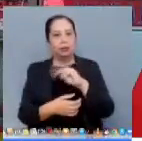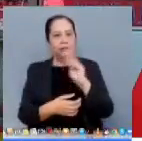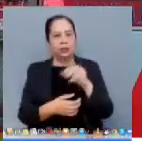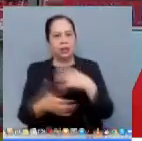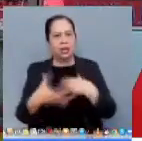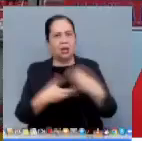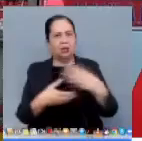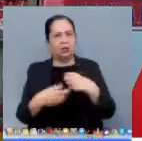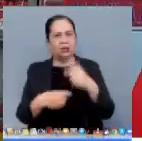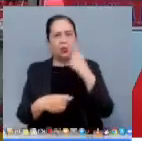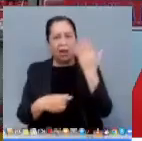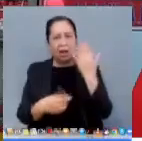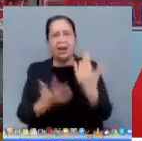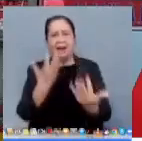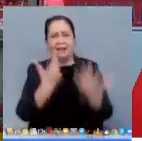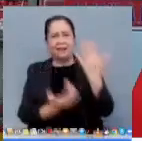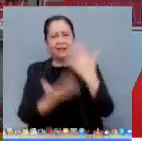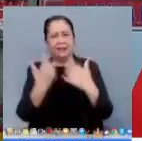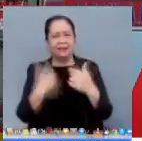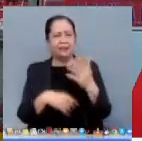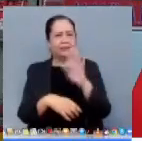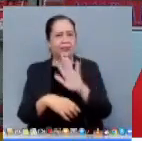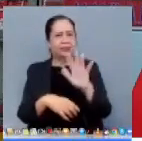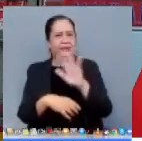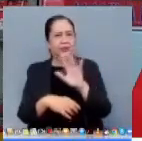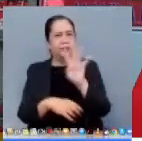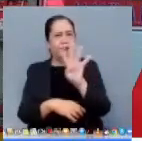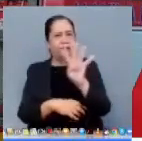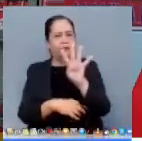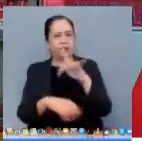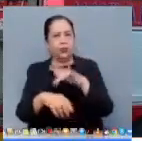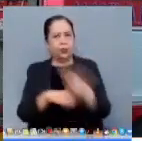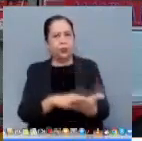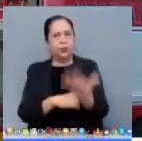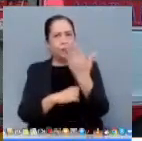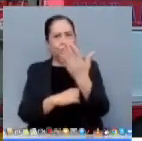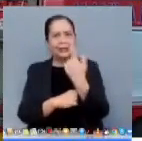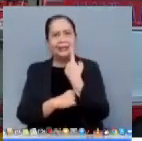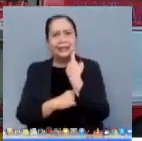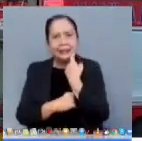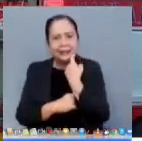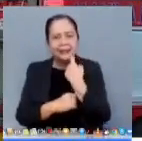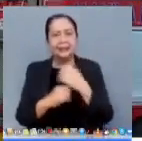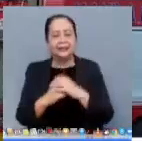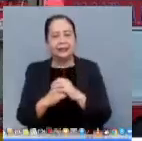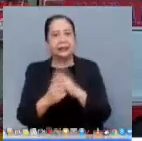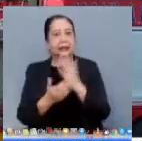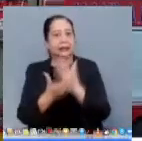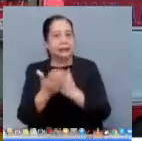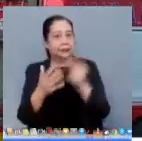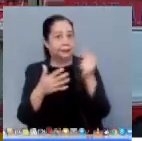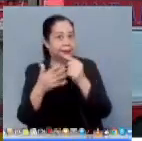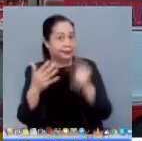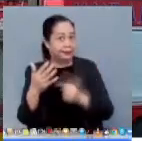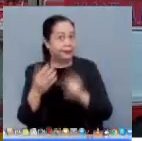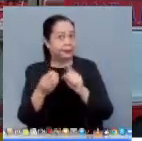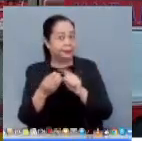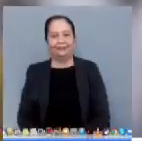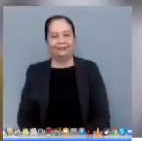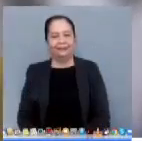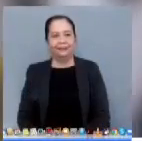sunog sa ospital pasado alas 4 ng madaling araw kanina. Ang iba pang detalye kaugnay niyan, maya-maya